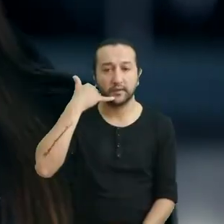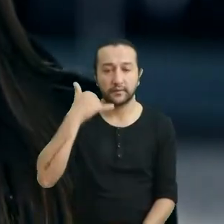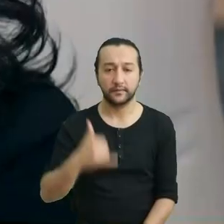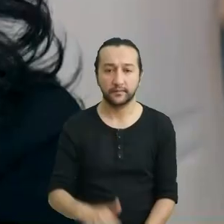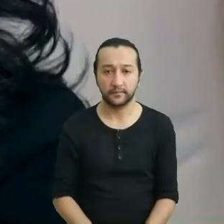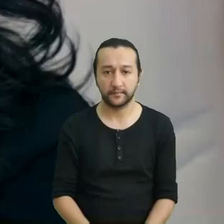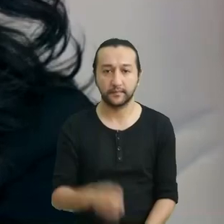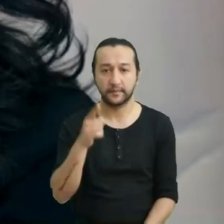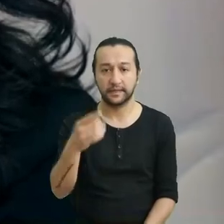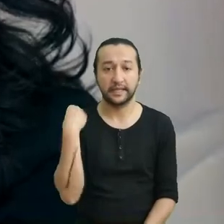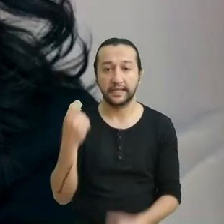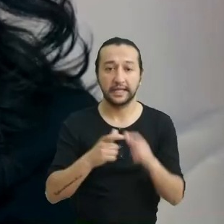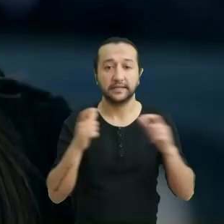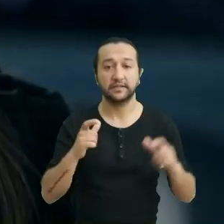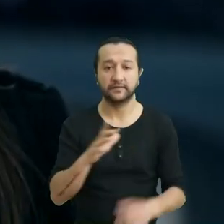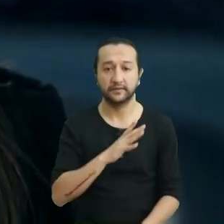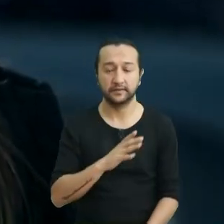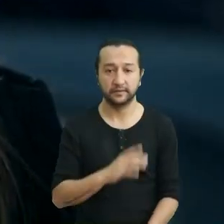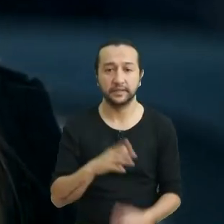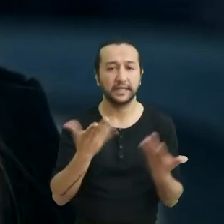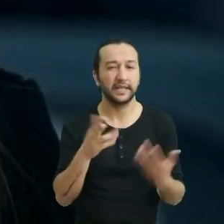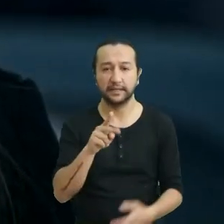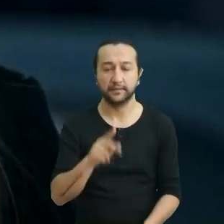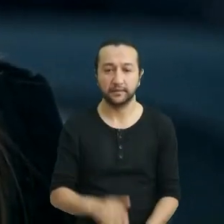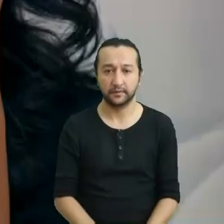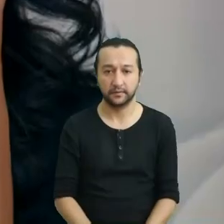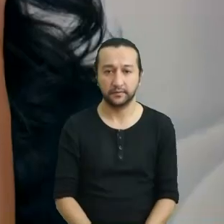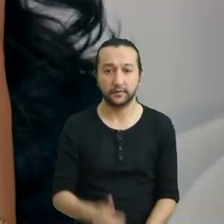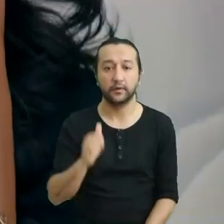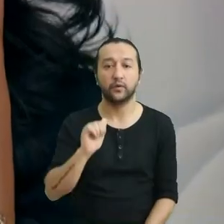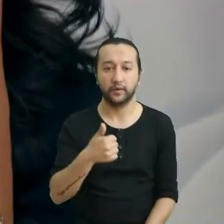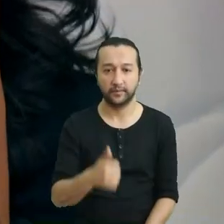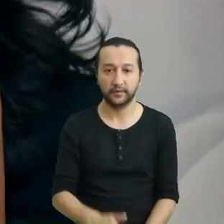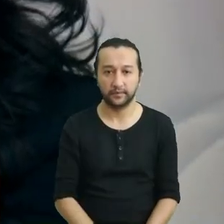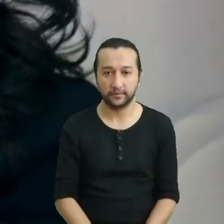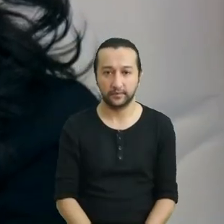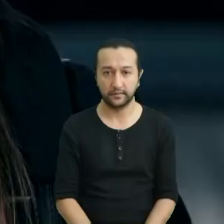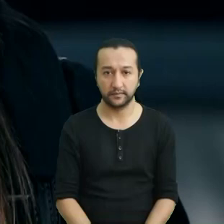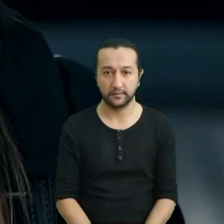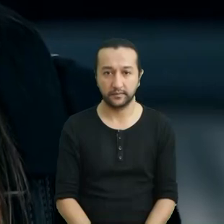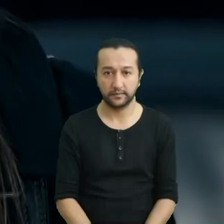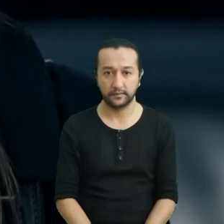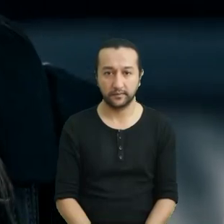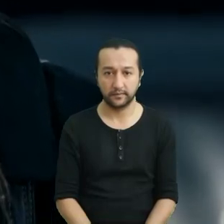Efendim, gelişmeler var. Ne gibi? Önemli.